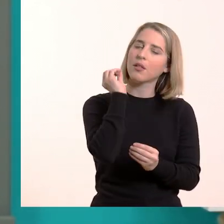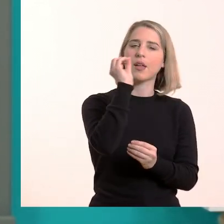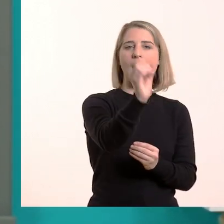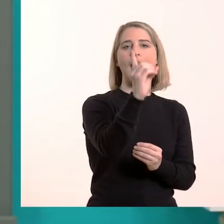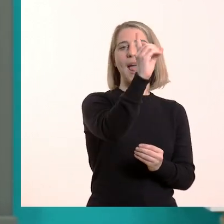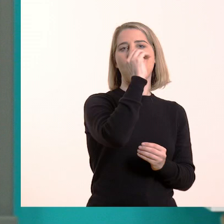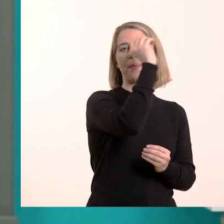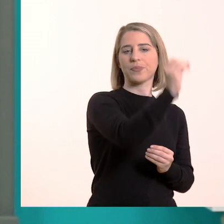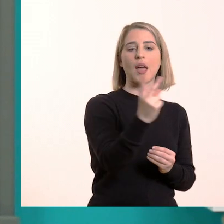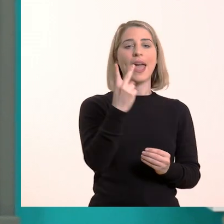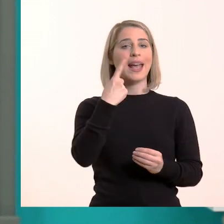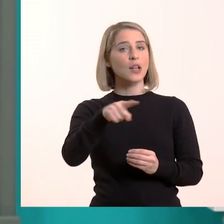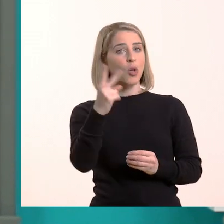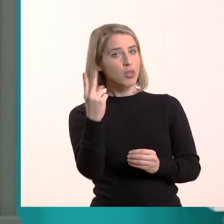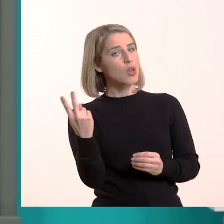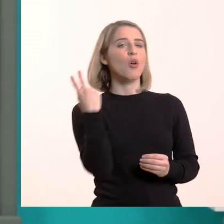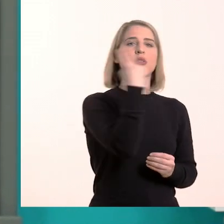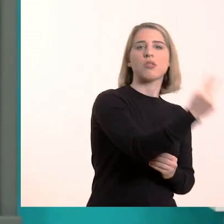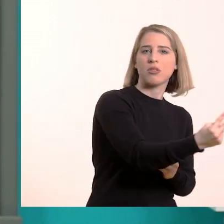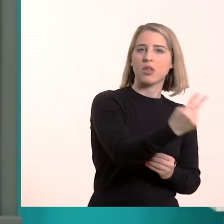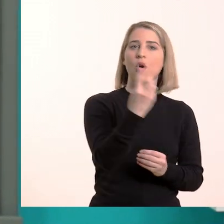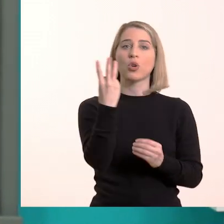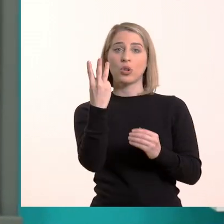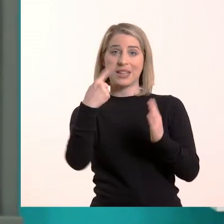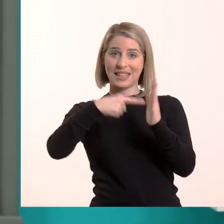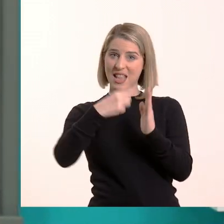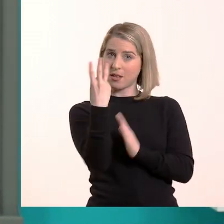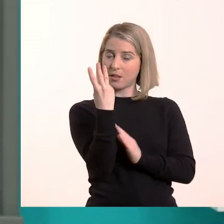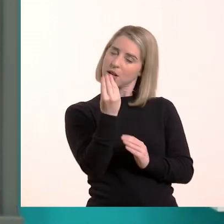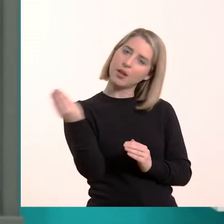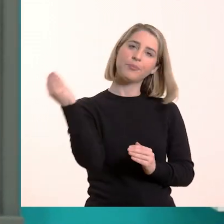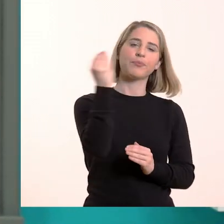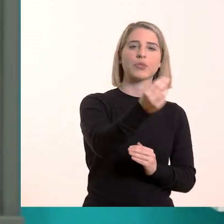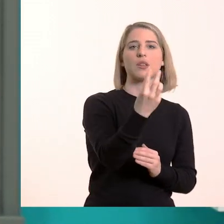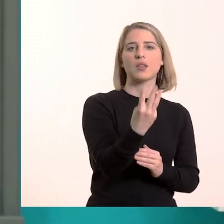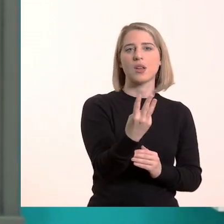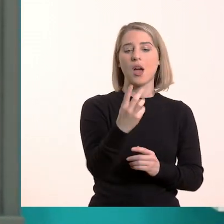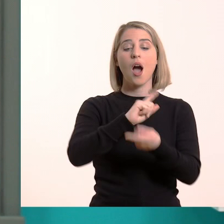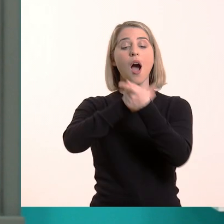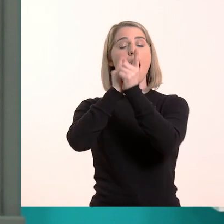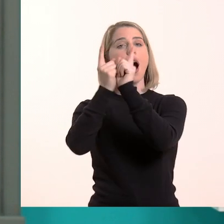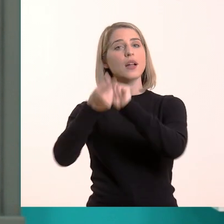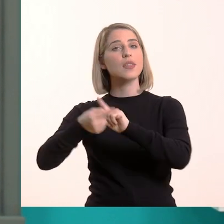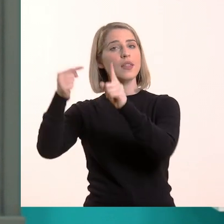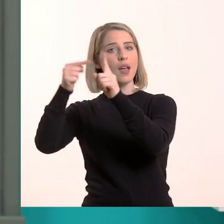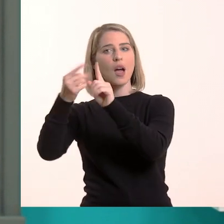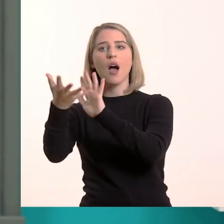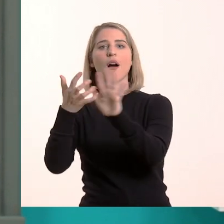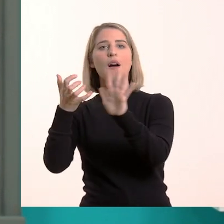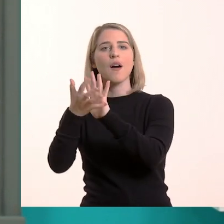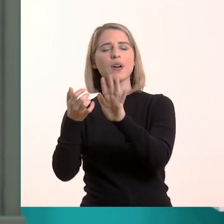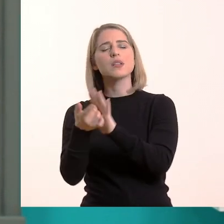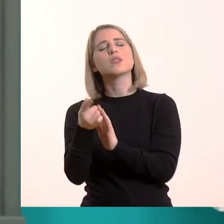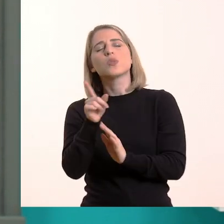2 μηδενικά. 3 το 1000, 3 θα προσθέσουμε. Ενώ αντίθετα, όταν διαιρούμε, αφαιρούμε από τον αριθμό τόσα